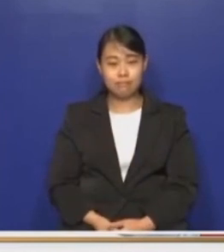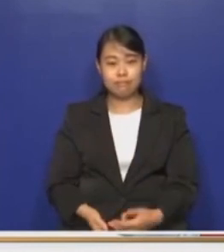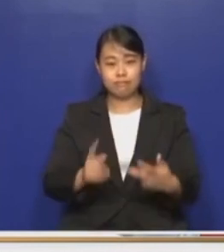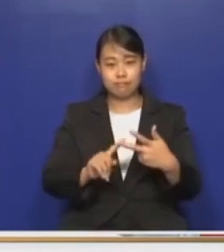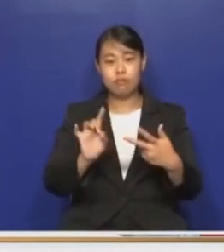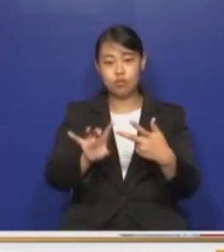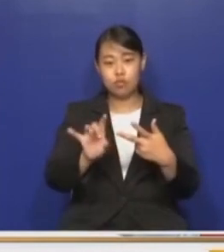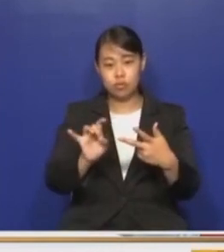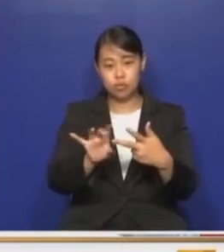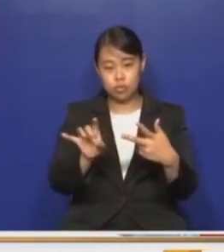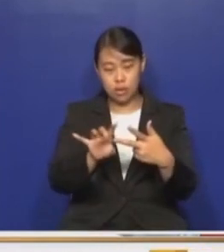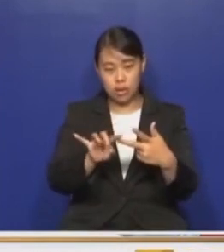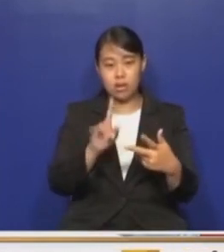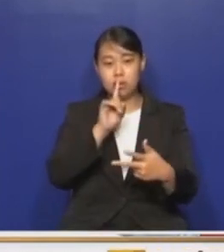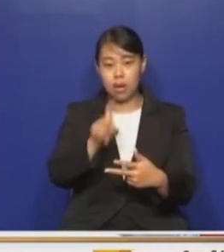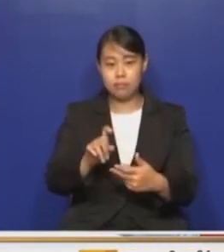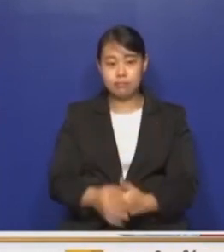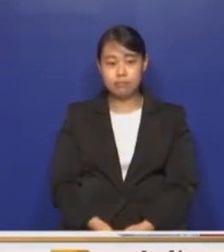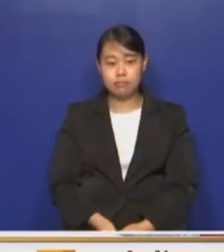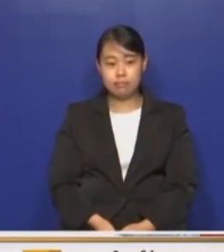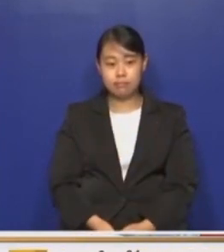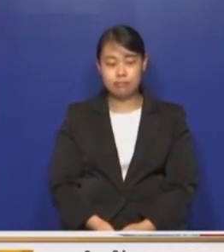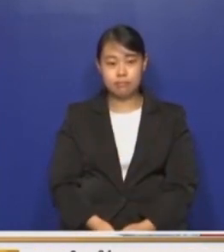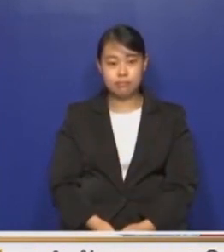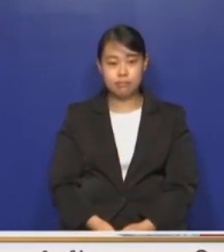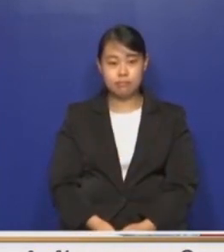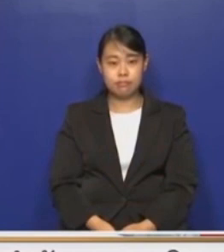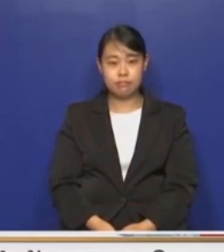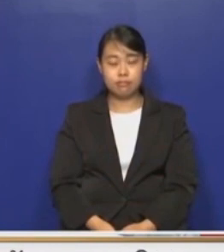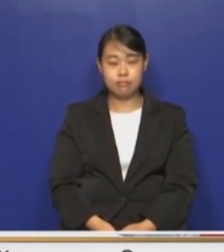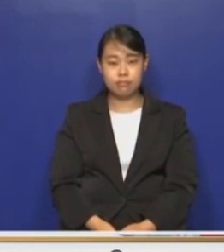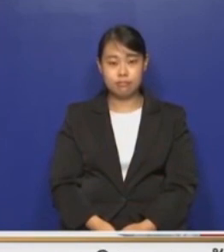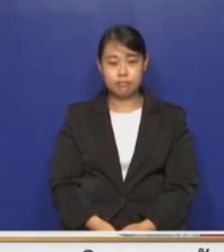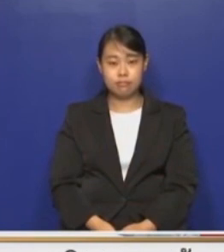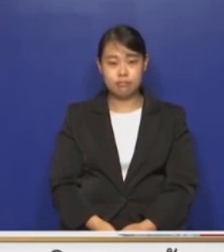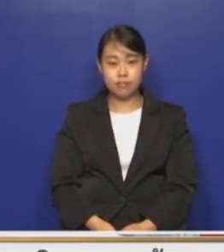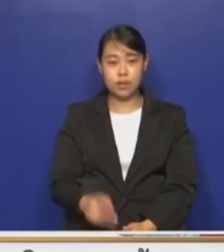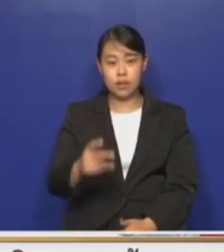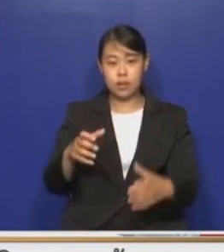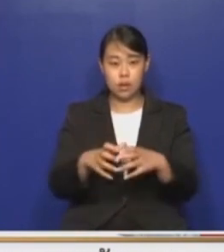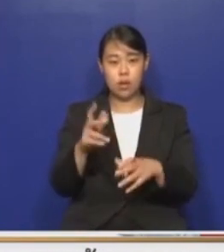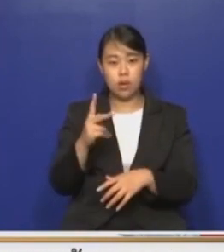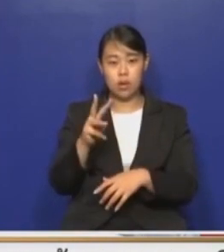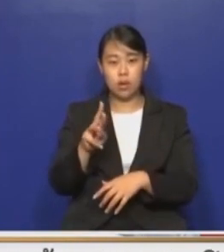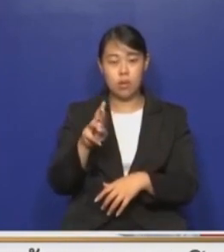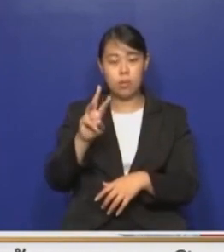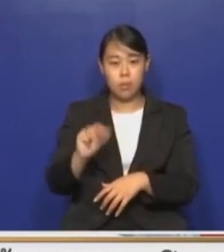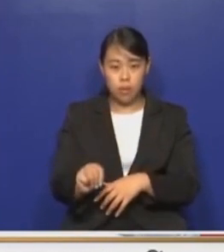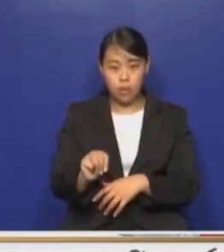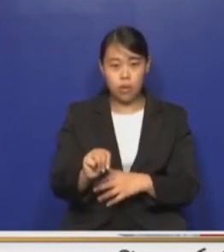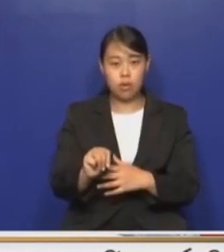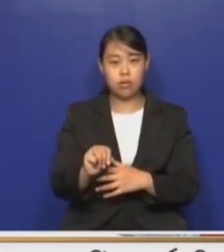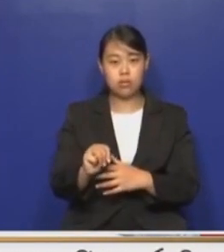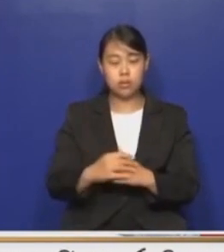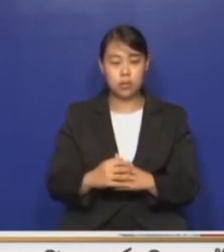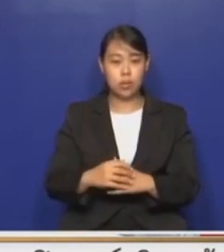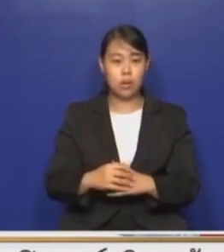ีไปถึงนายกวิตรีว่าจากเขdekeitenที่เกิดขึ้ท่านจะว่ามาติโครโม มาติในมหาธ